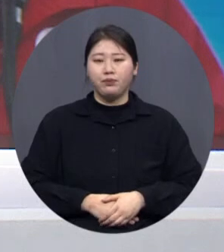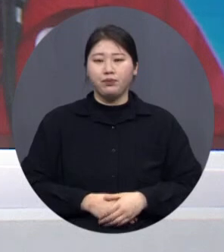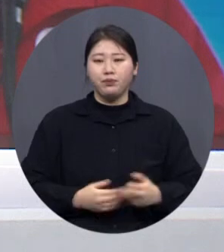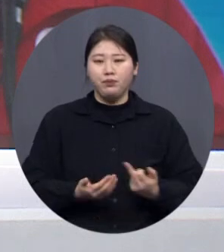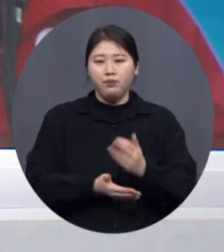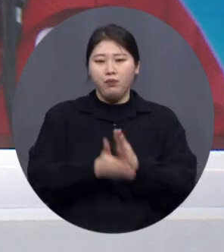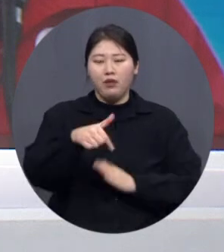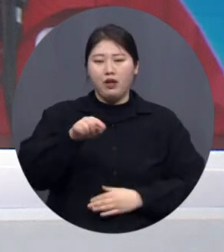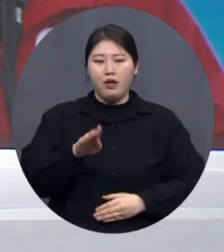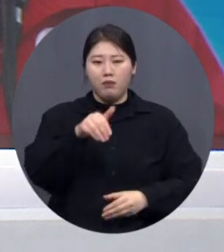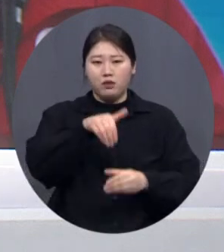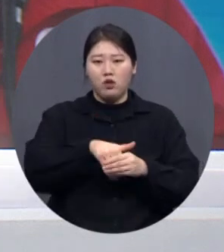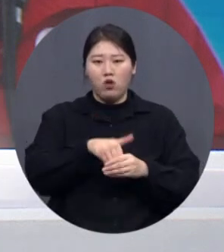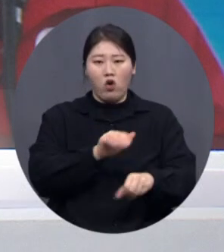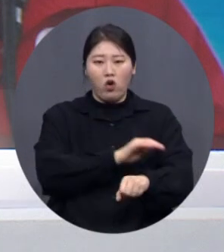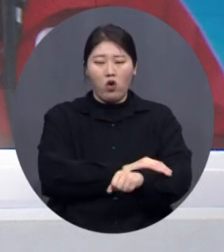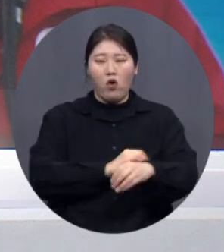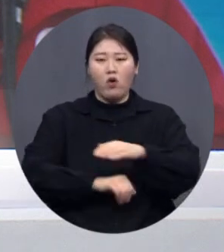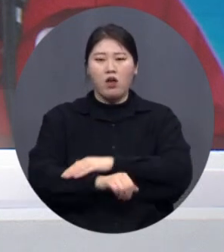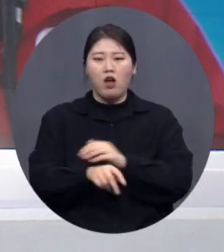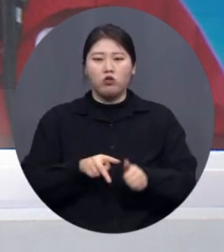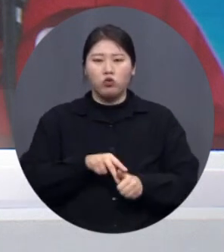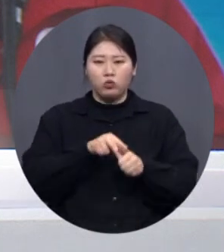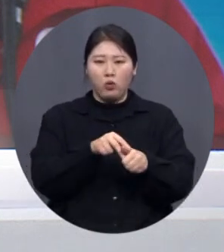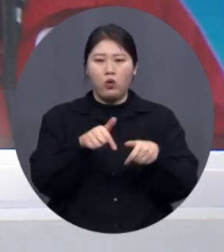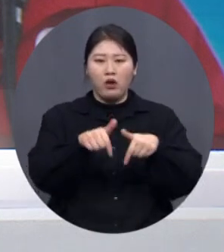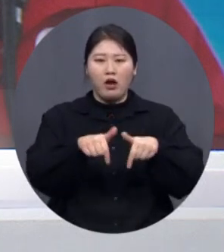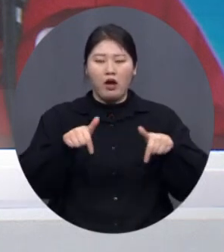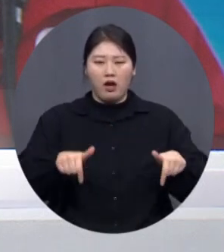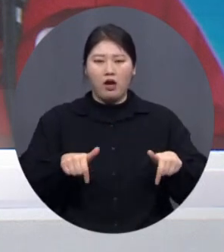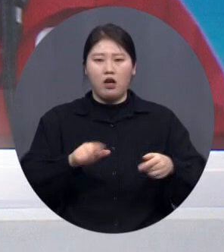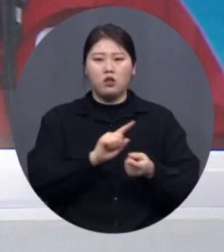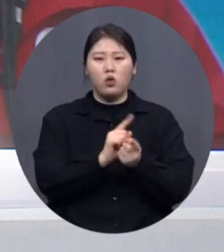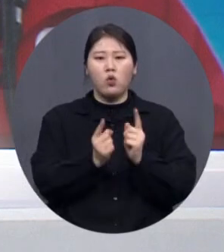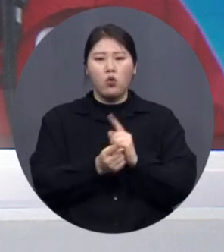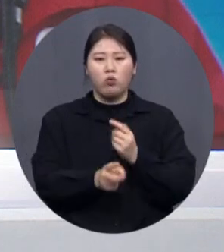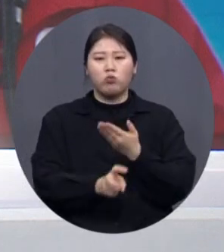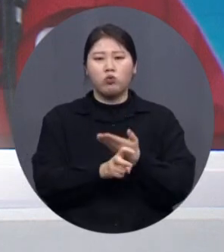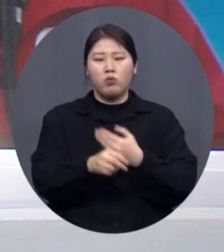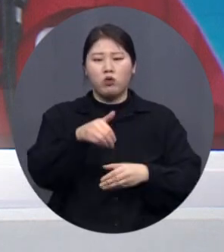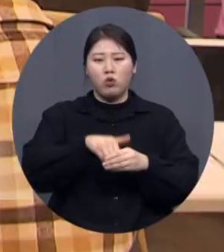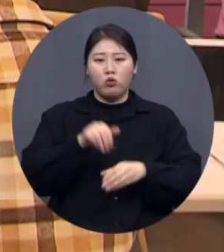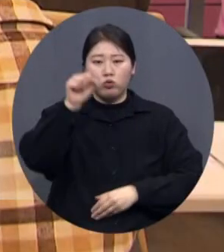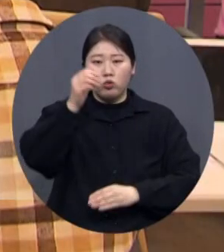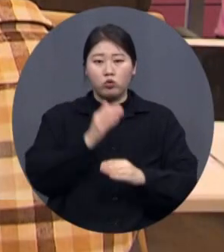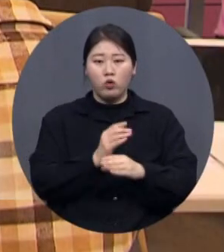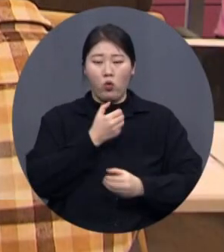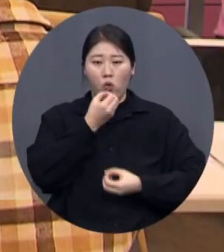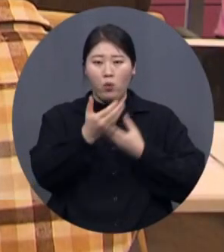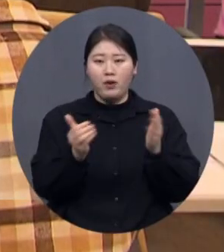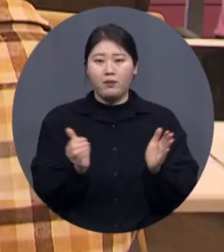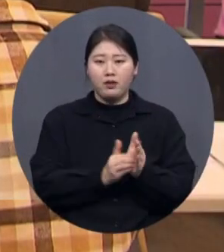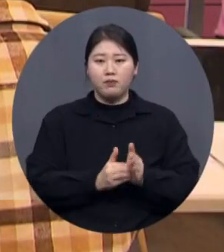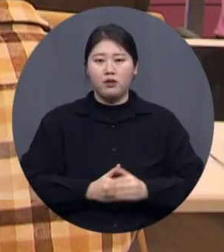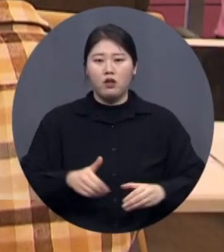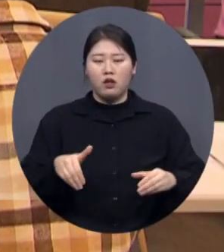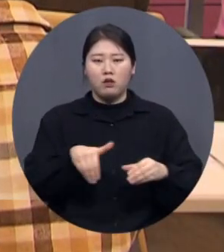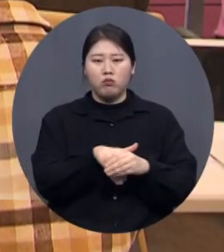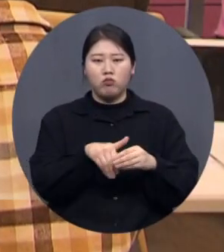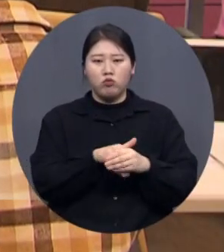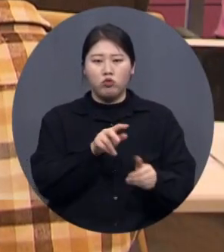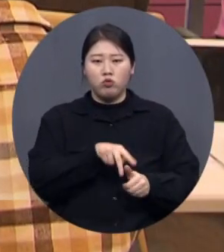제주시 갑 선거구의 여야 후보들이 서로가 불법 선거 운동을 하고 있다며 고발했습니다 더불어민주당 문대림